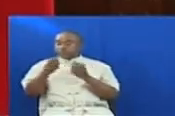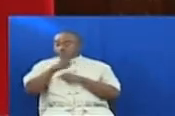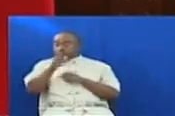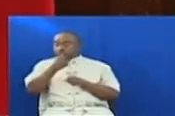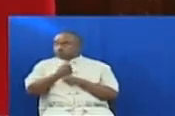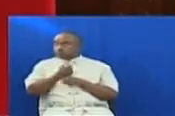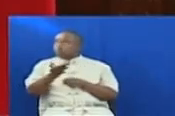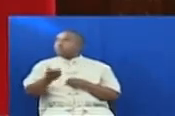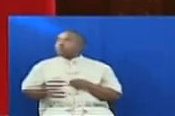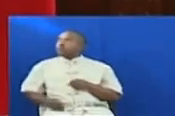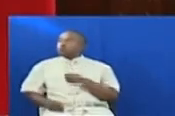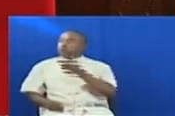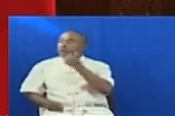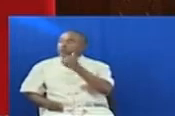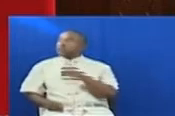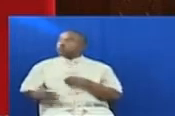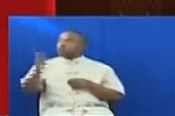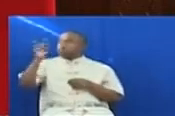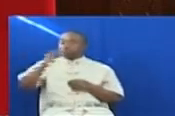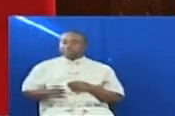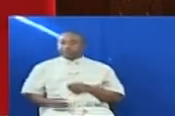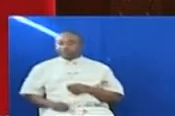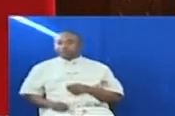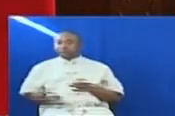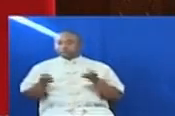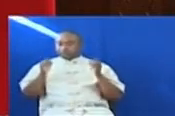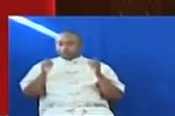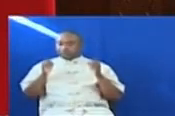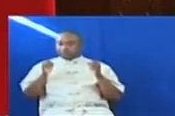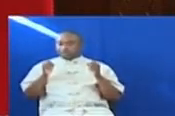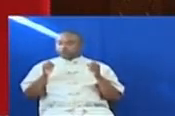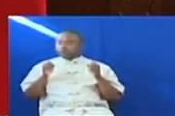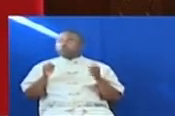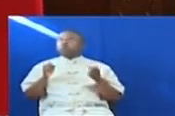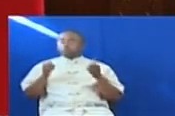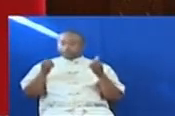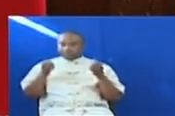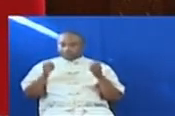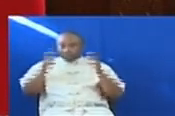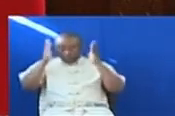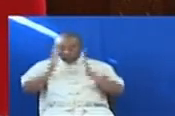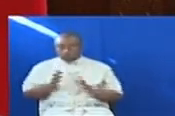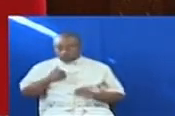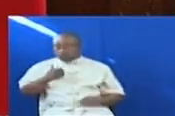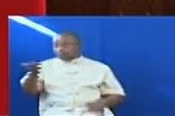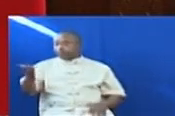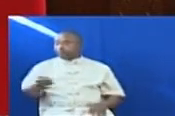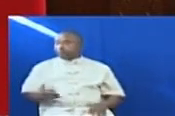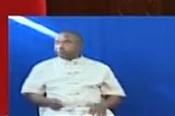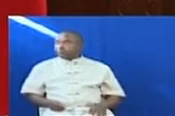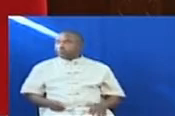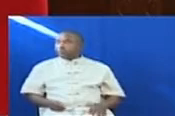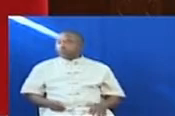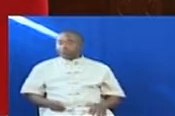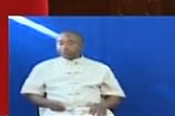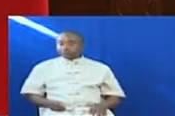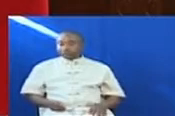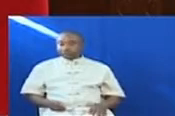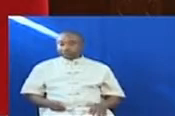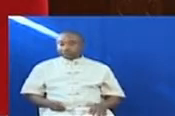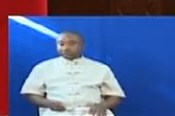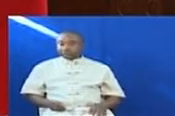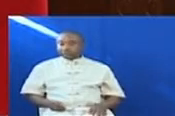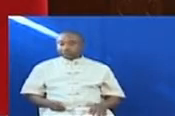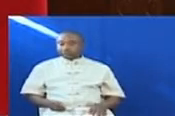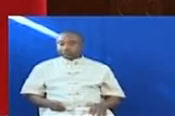kushughulikiwa kwa haraka, na fedha hazipo, kwa hiyo hashughulikiwi kwa haraka. Kwa mheshimiwa naibu spika, ni shauri serikali kwamba